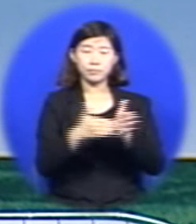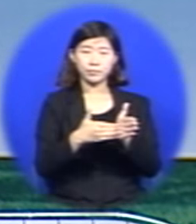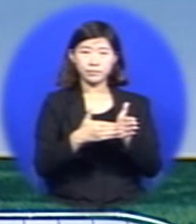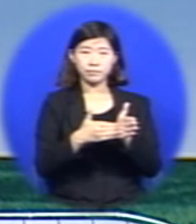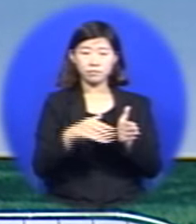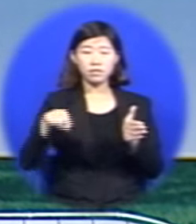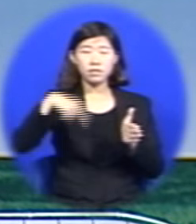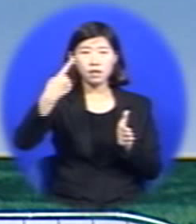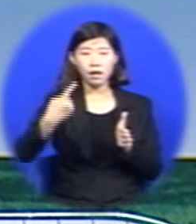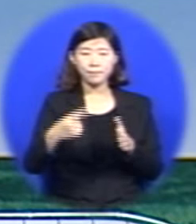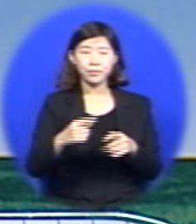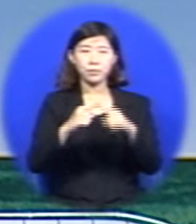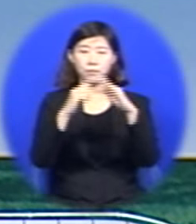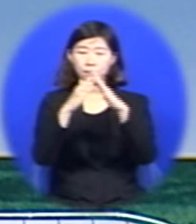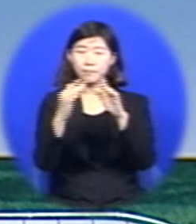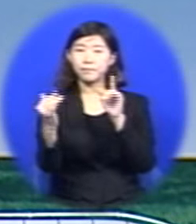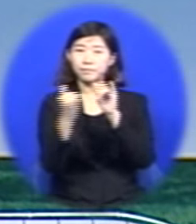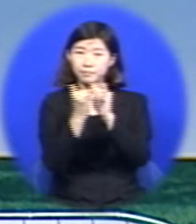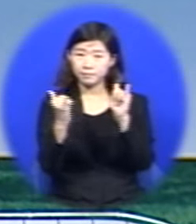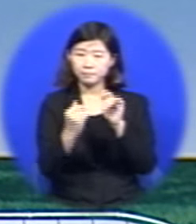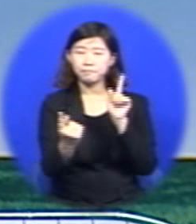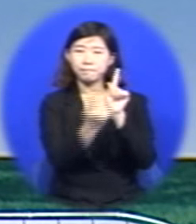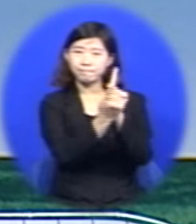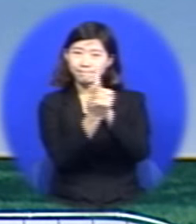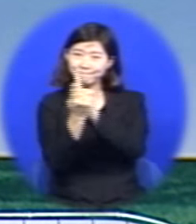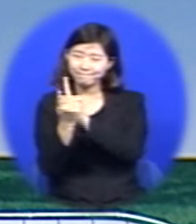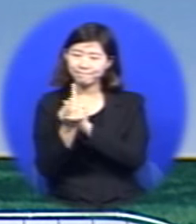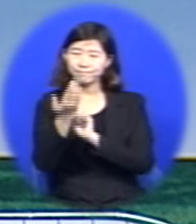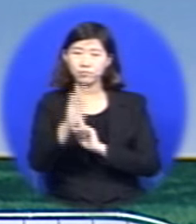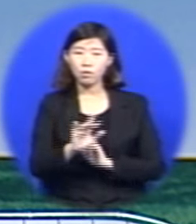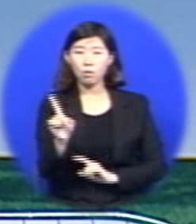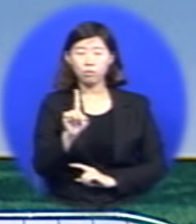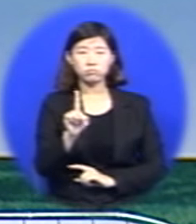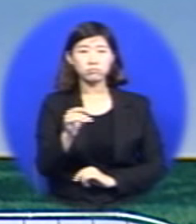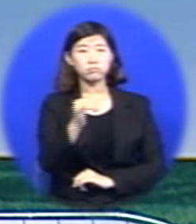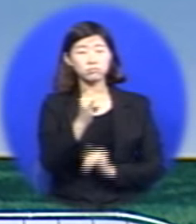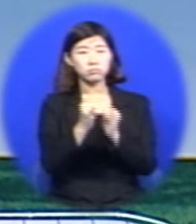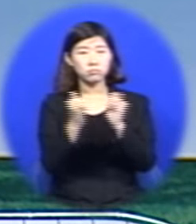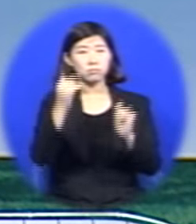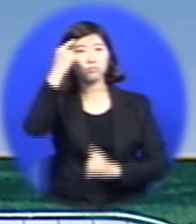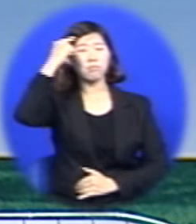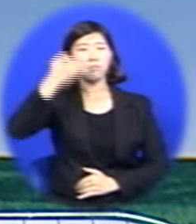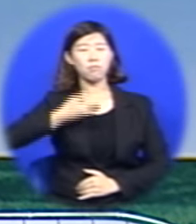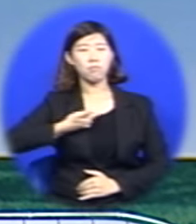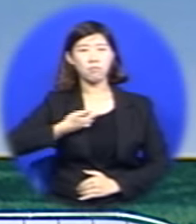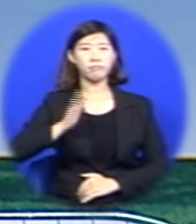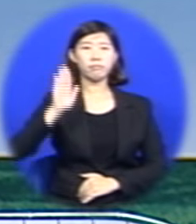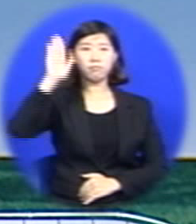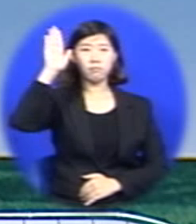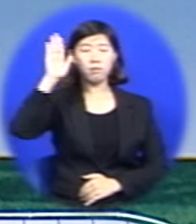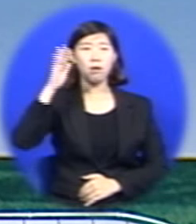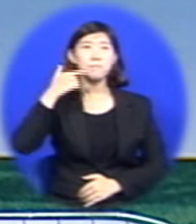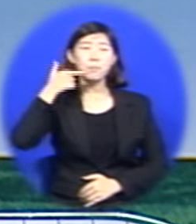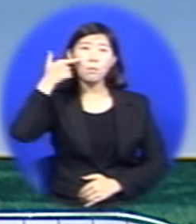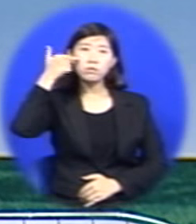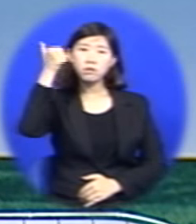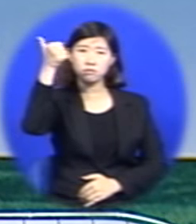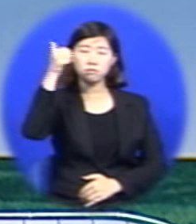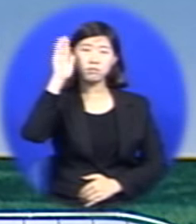이제 교인들과 이렇게 만나는데 어느 한 교인이 큰 소리로 물었어요. 목사님, 우리